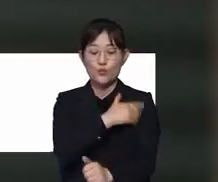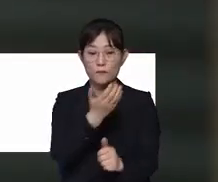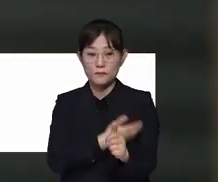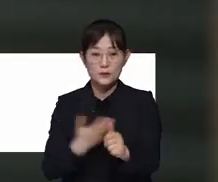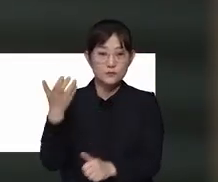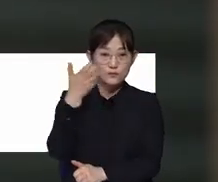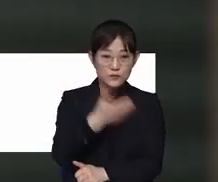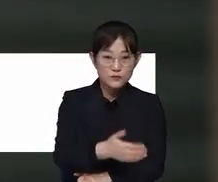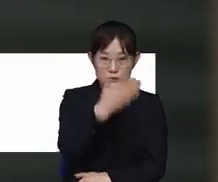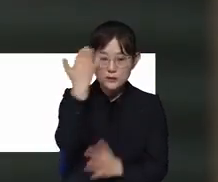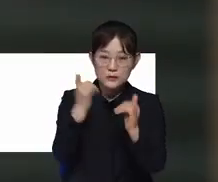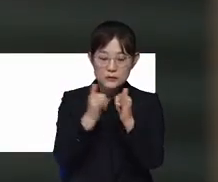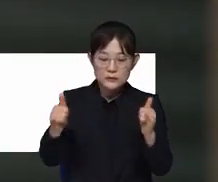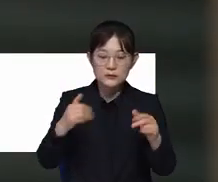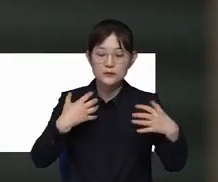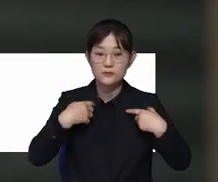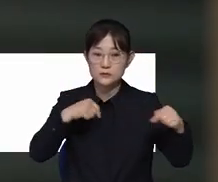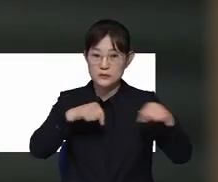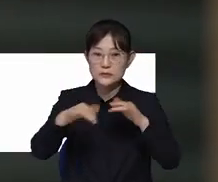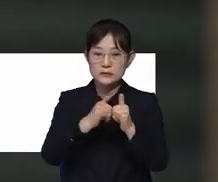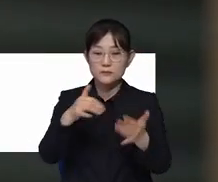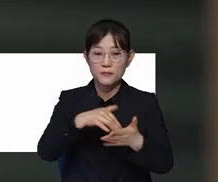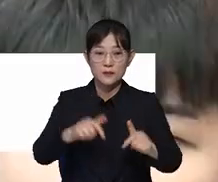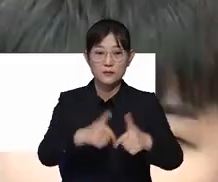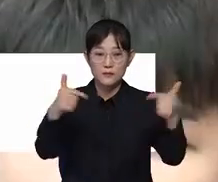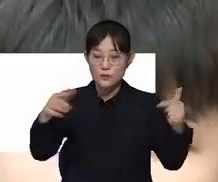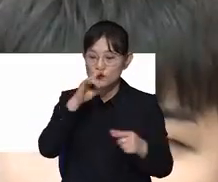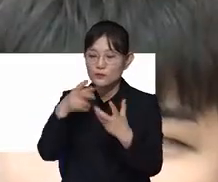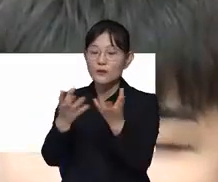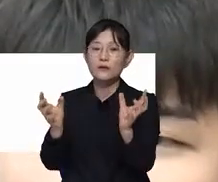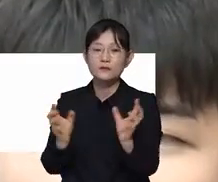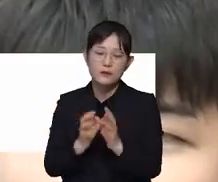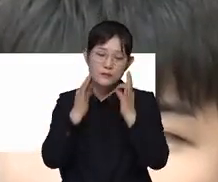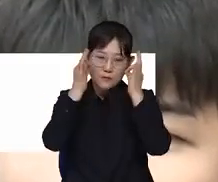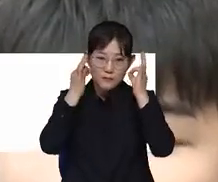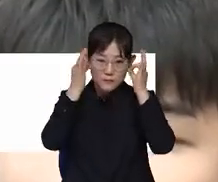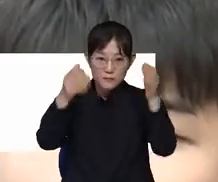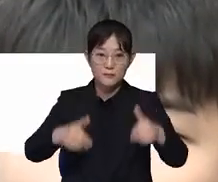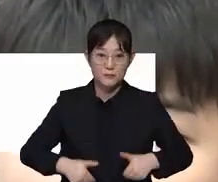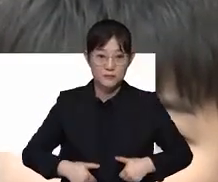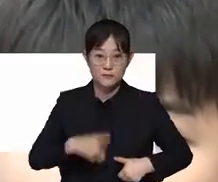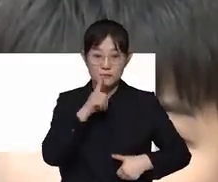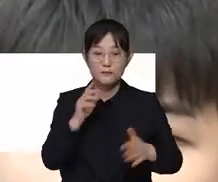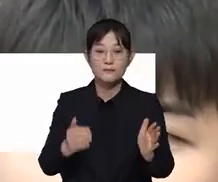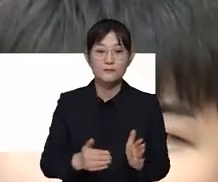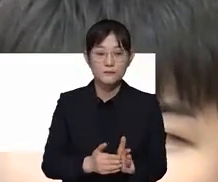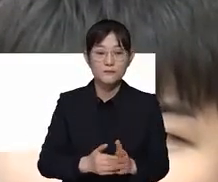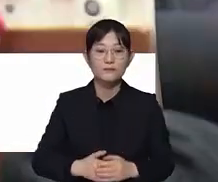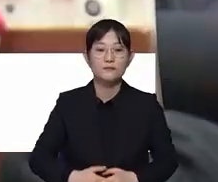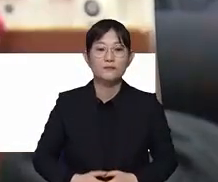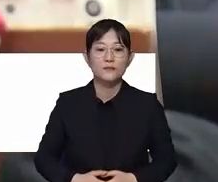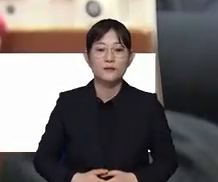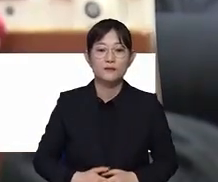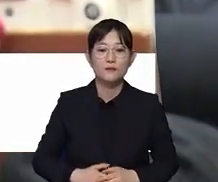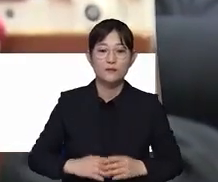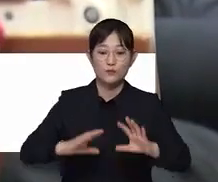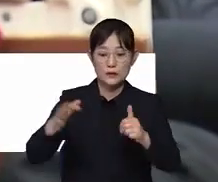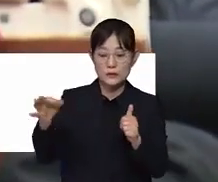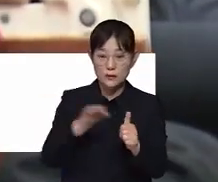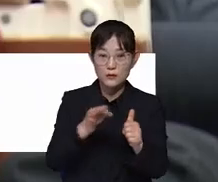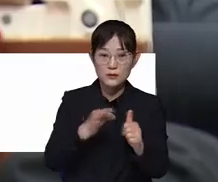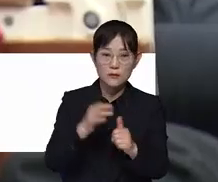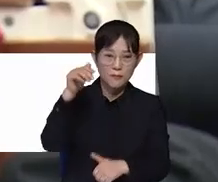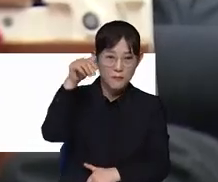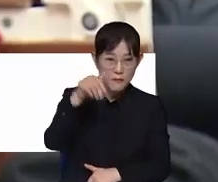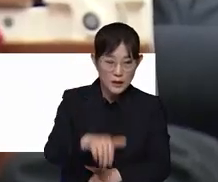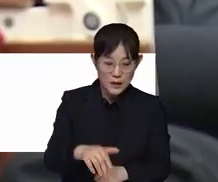청년 정치인을 늘릴 수 있게 중앙당과 시도당 차원의 노력이 필요하다고 말했습니다. 이어 국민연금 하락 등